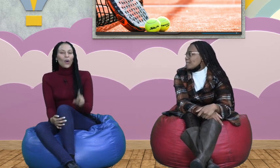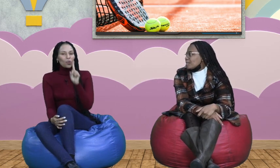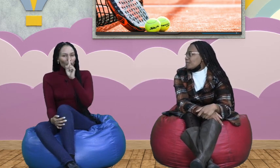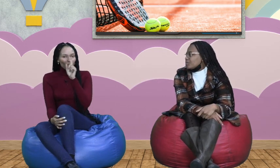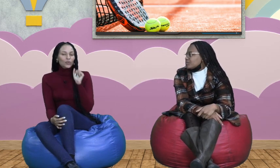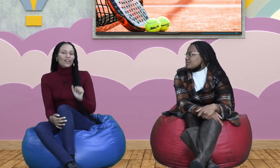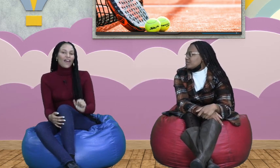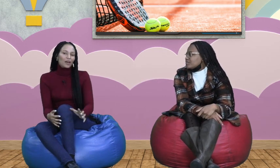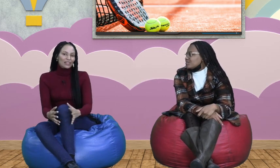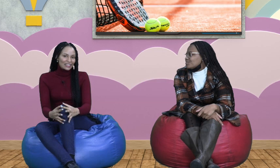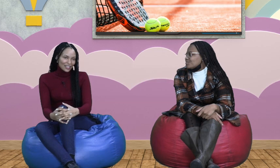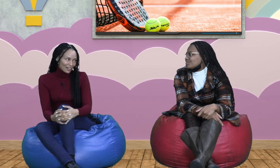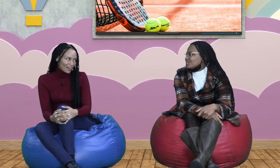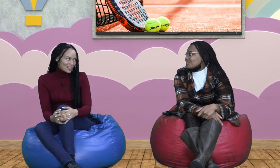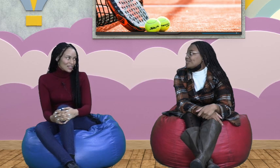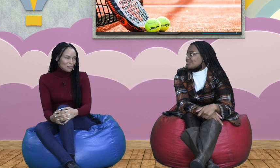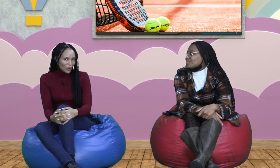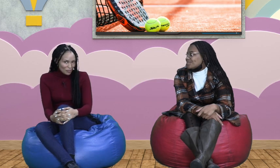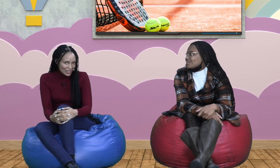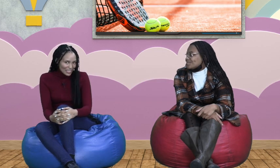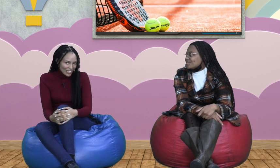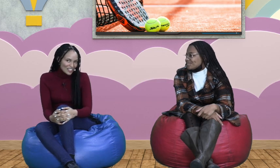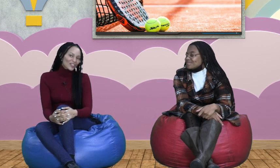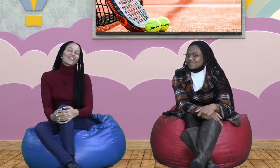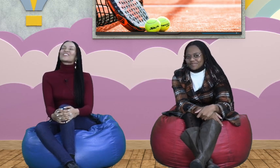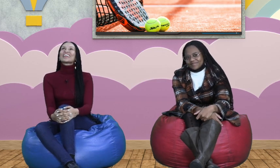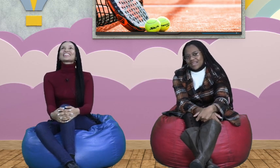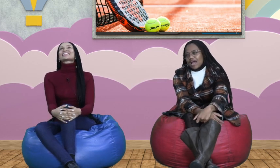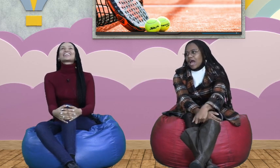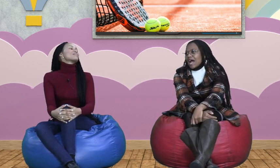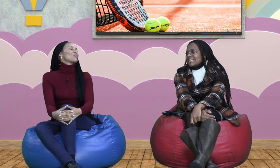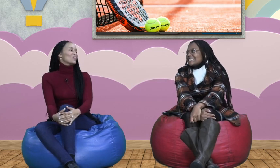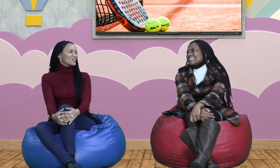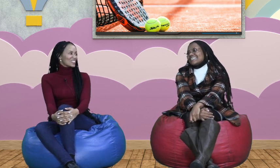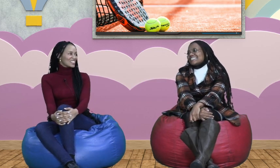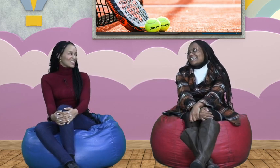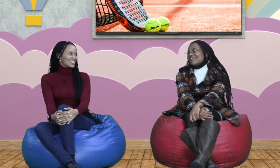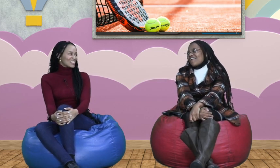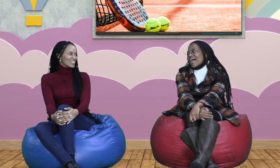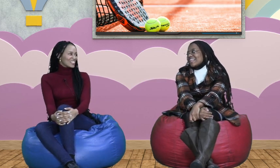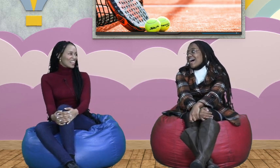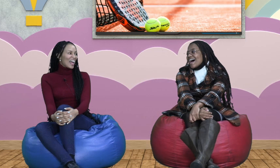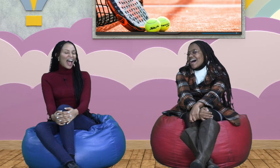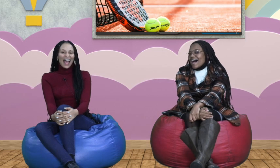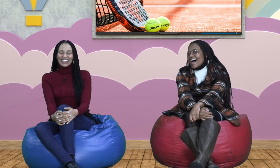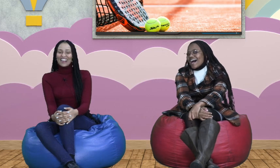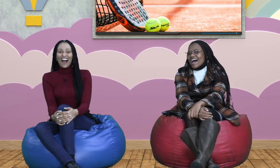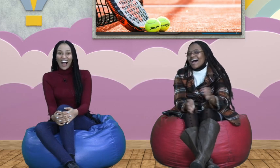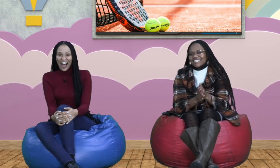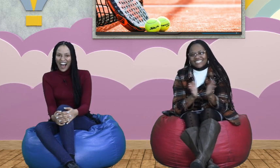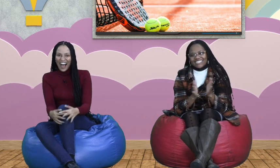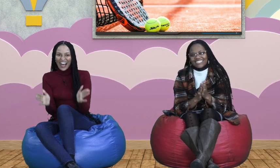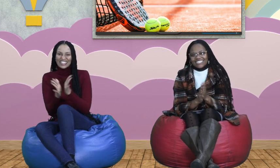sy kom goed oor die weg met diere, sy praat met diere, so wie is hierdie pop? Dit is Cinderella.